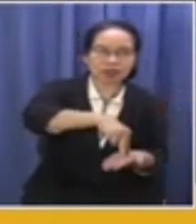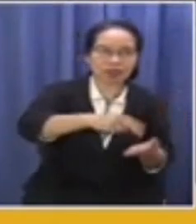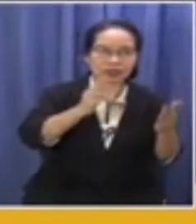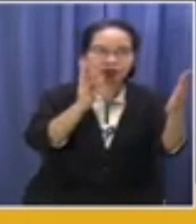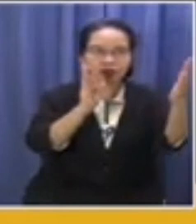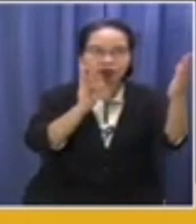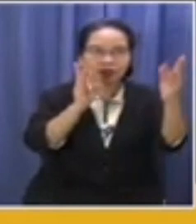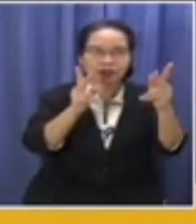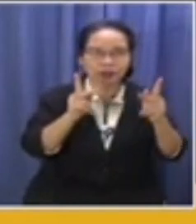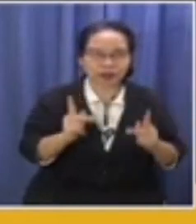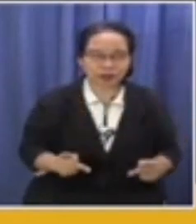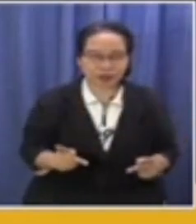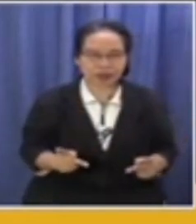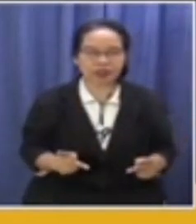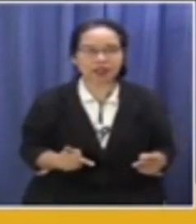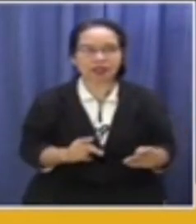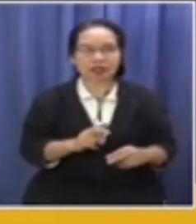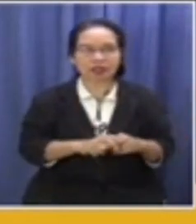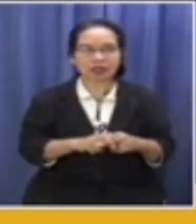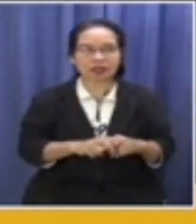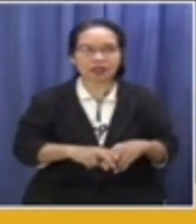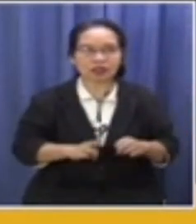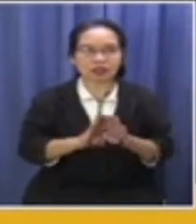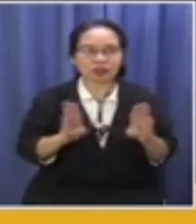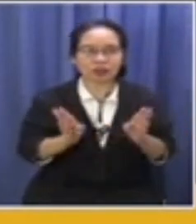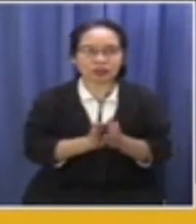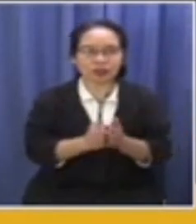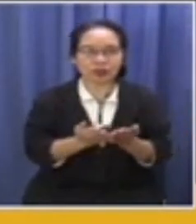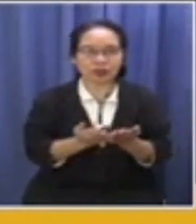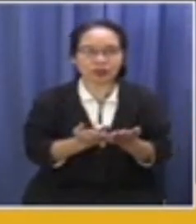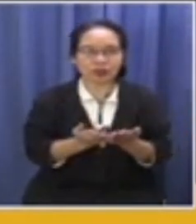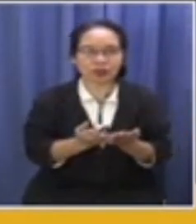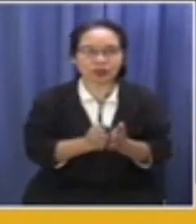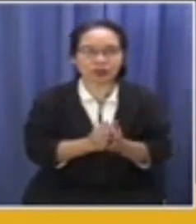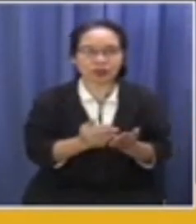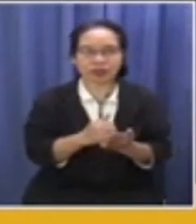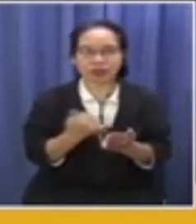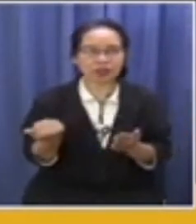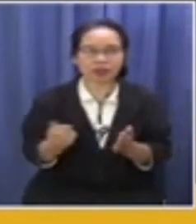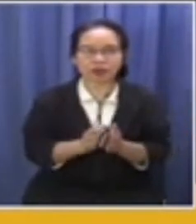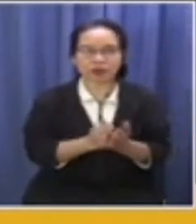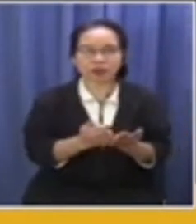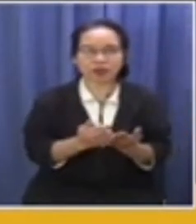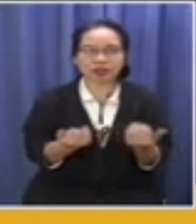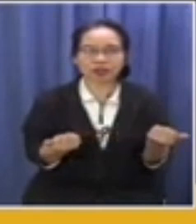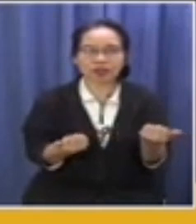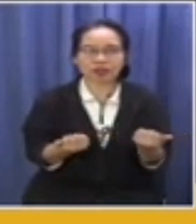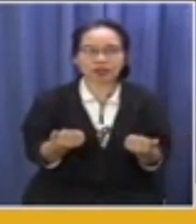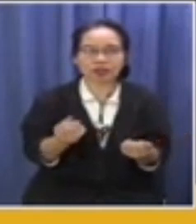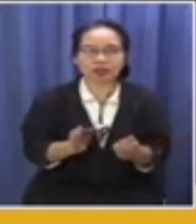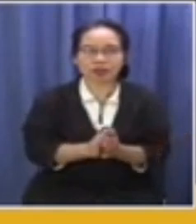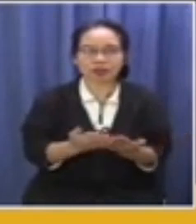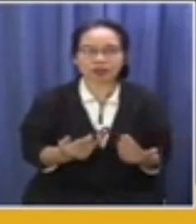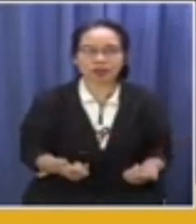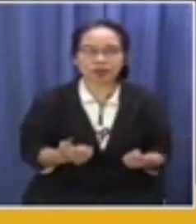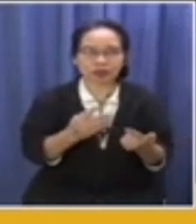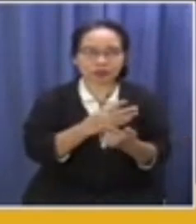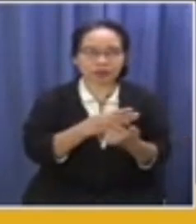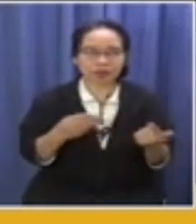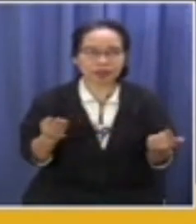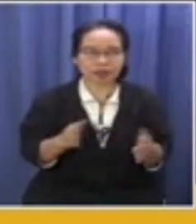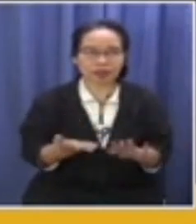sa harapan ng luklukan nabuksan ng mga aklat nabuksan ng ibang aklat na siyang aklat ng